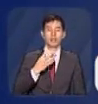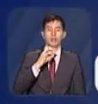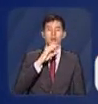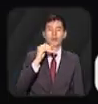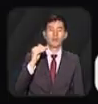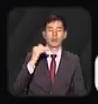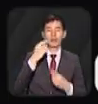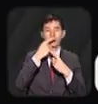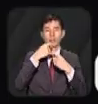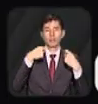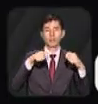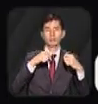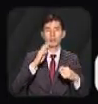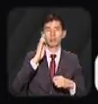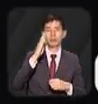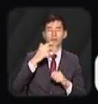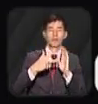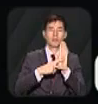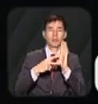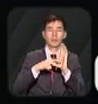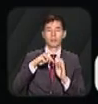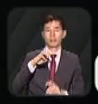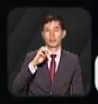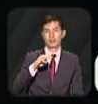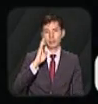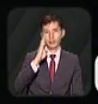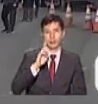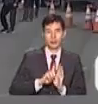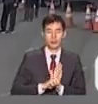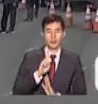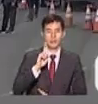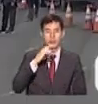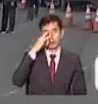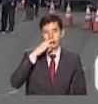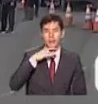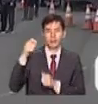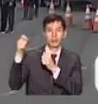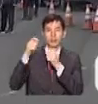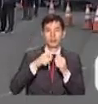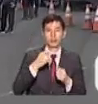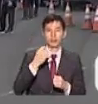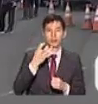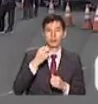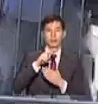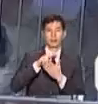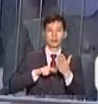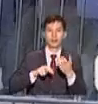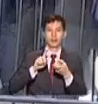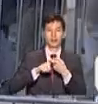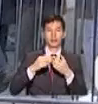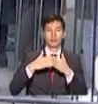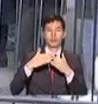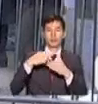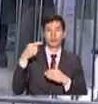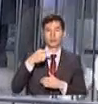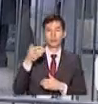официальные продажи флагманов стартуют с 8 марта. В Казахстан привезут и лимитированную серию в количестве 1000